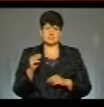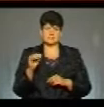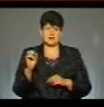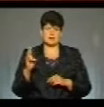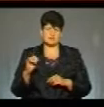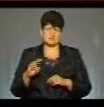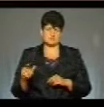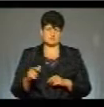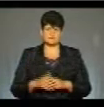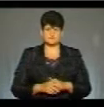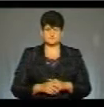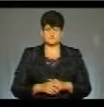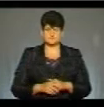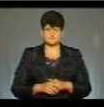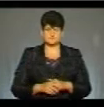група.